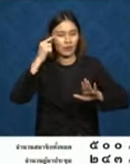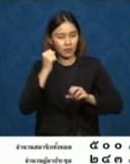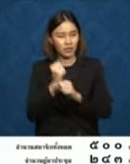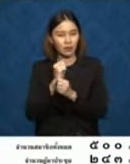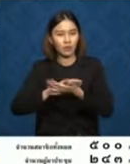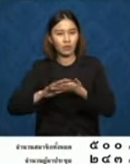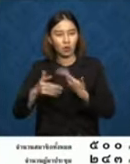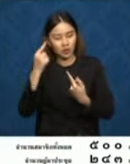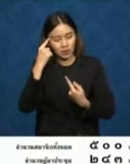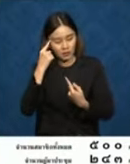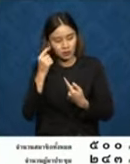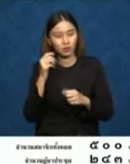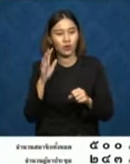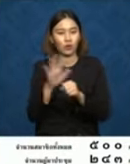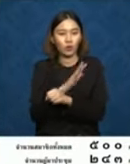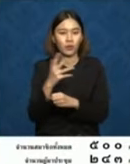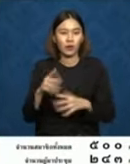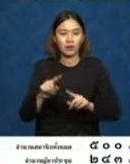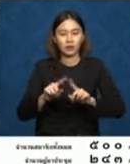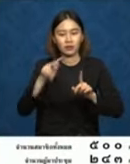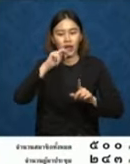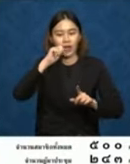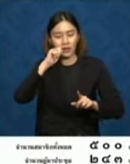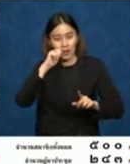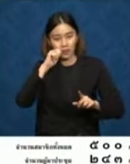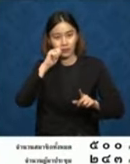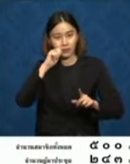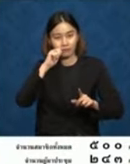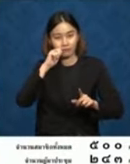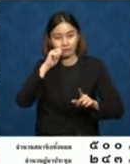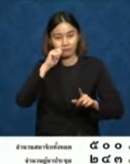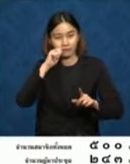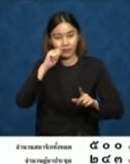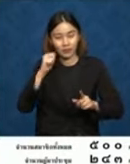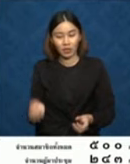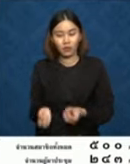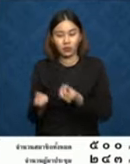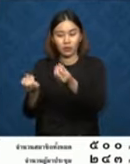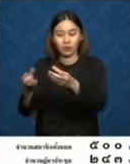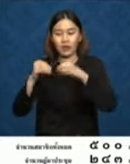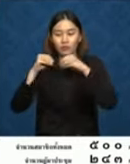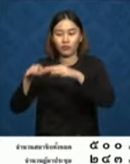น้ำเกือบจะได้แล้วนะครับแต่ว่าน้ำยังไม่สามารถจะไปส่งให้พี่น้